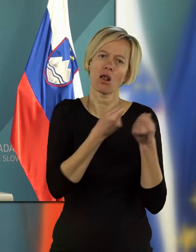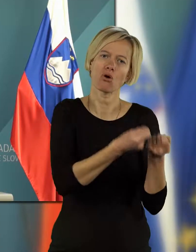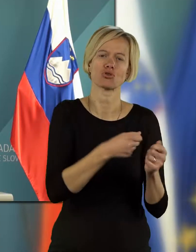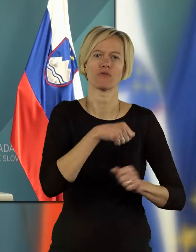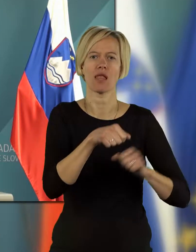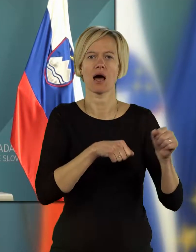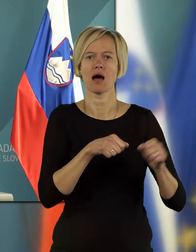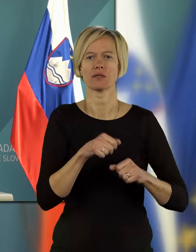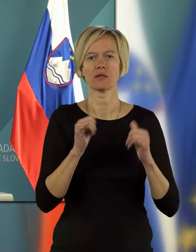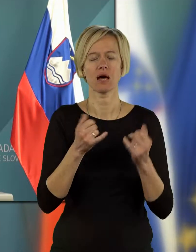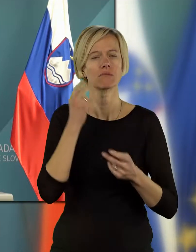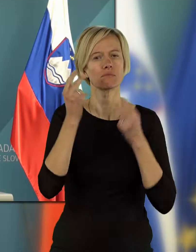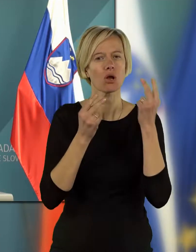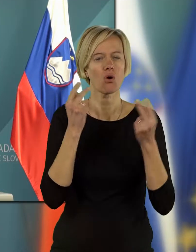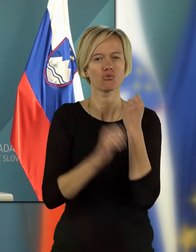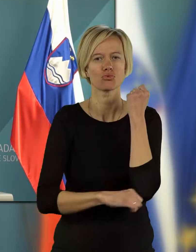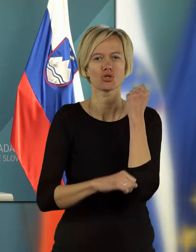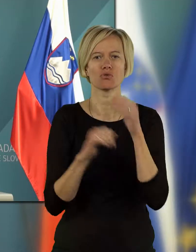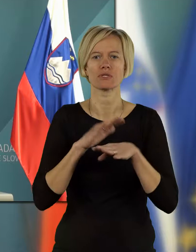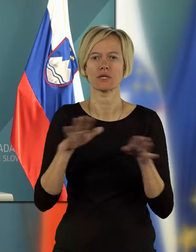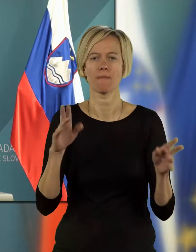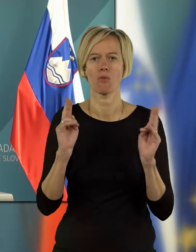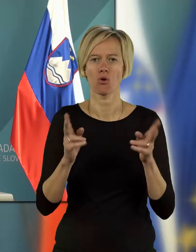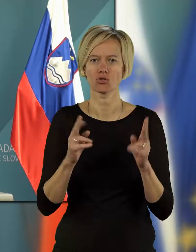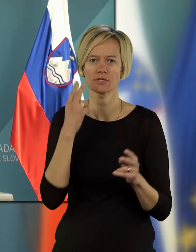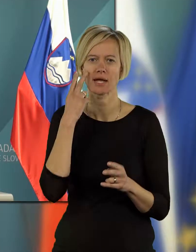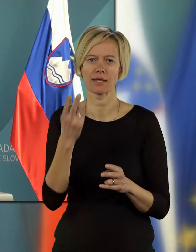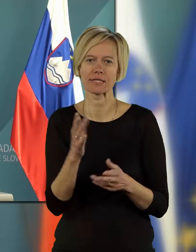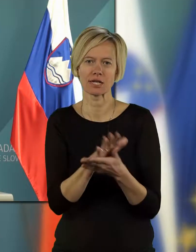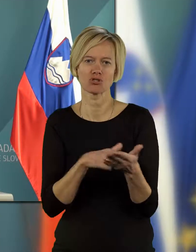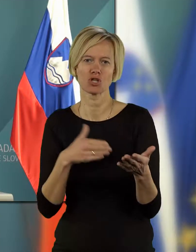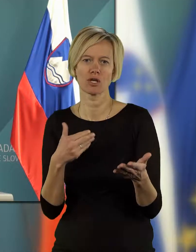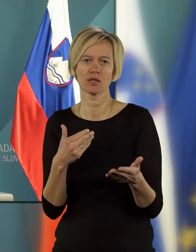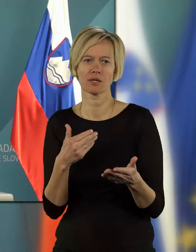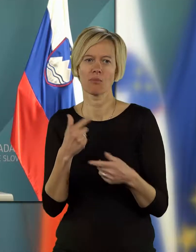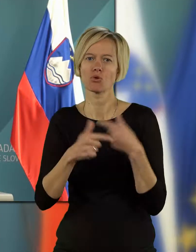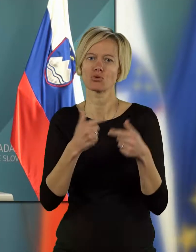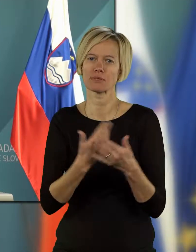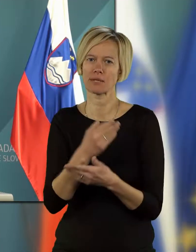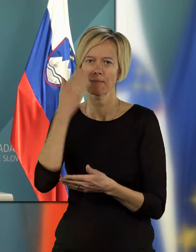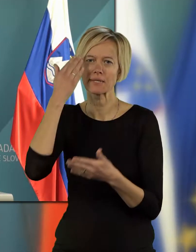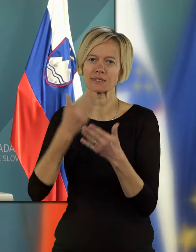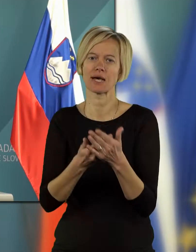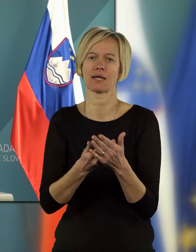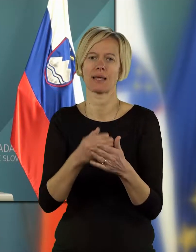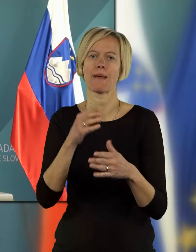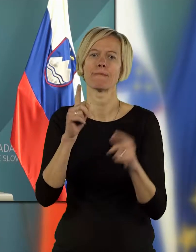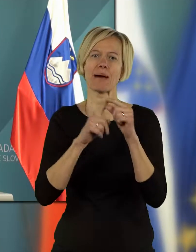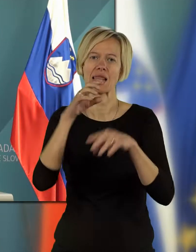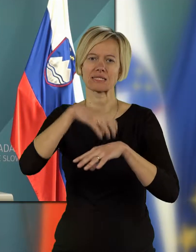naložil vladi, da prouči vse možnosti glede začetka postopka za